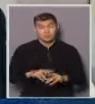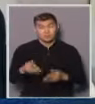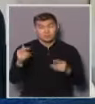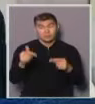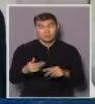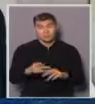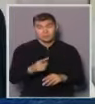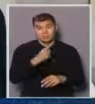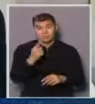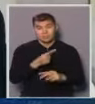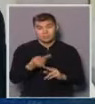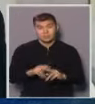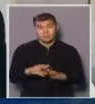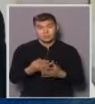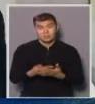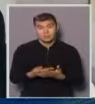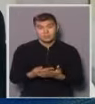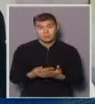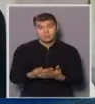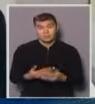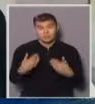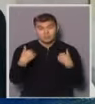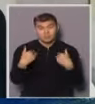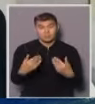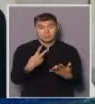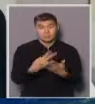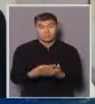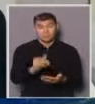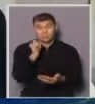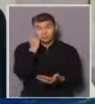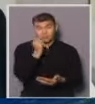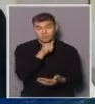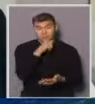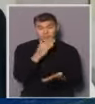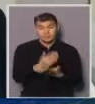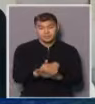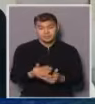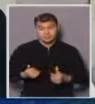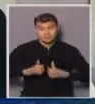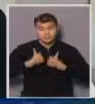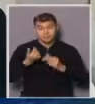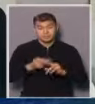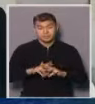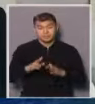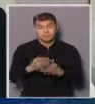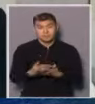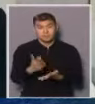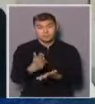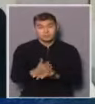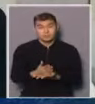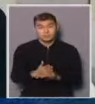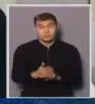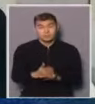жерде айтайын дегенім бір құрмет көрсететін қарияларымыз баршылық, белсенді тұрғындарымыз бар. Соларға